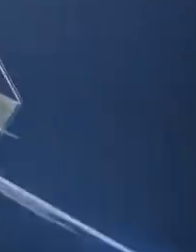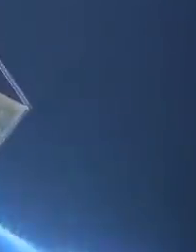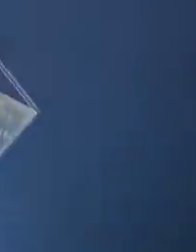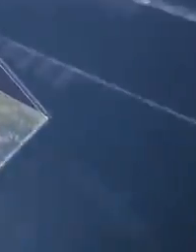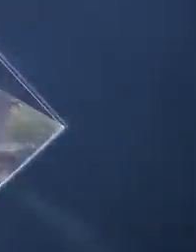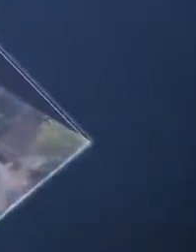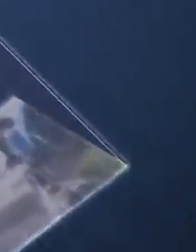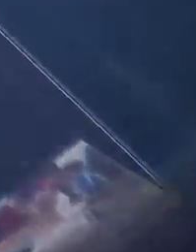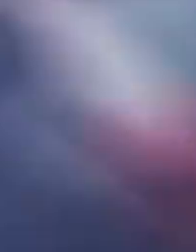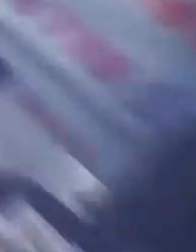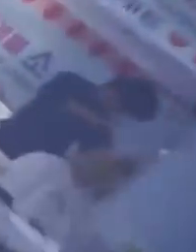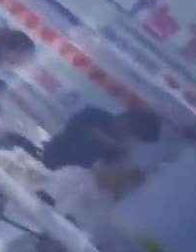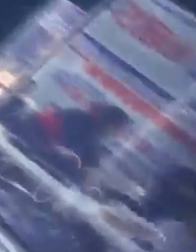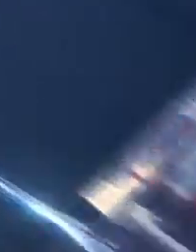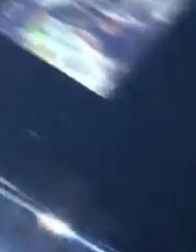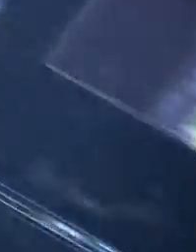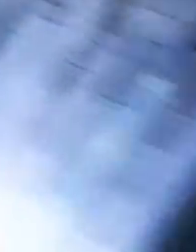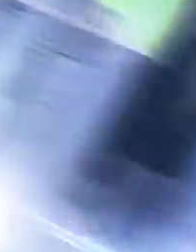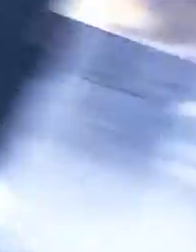으